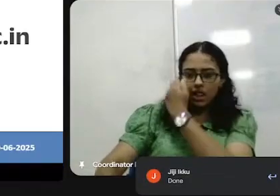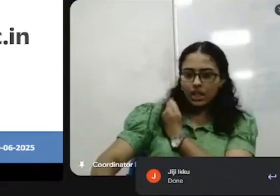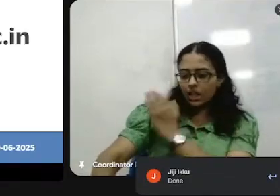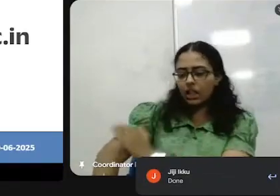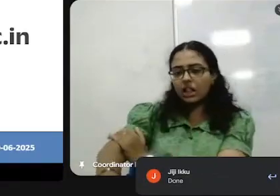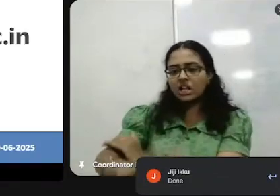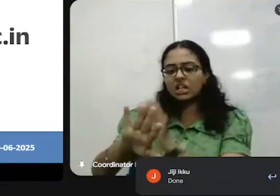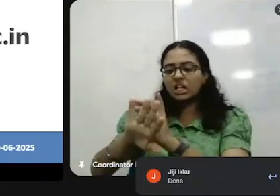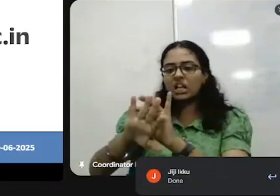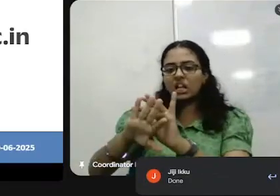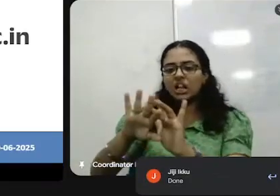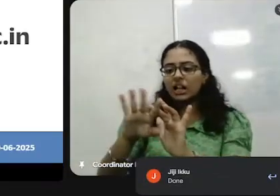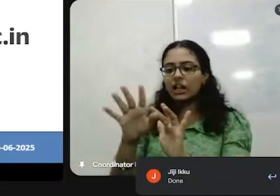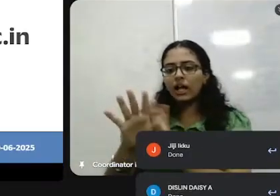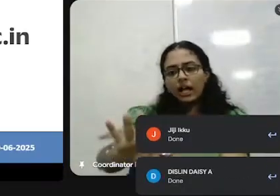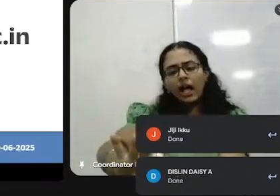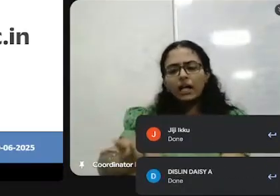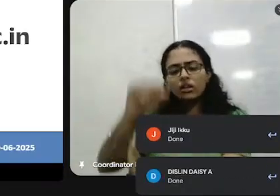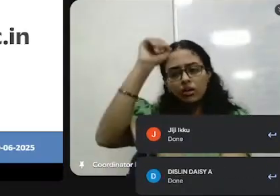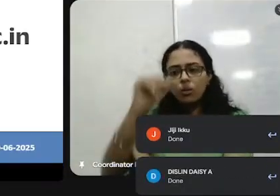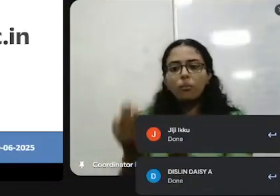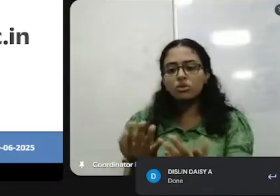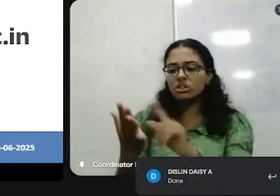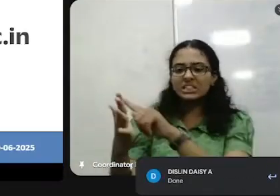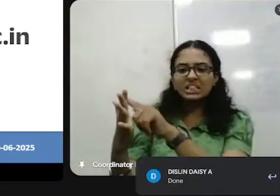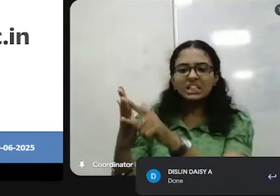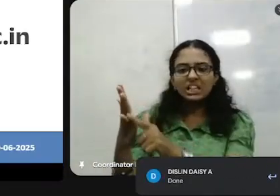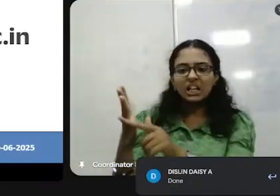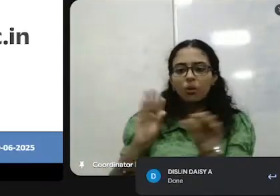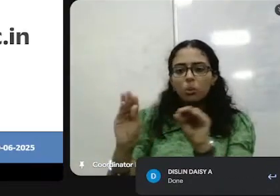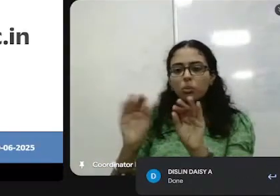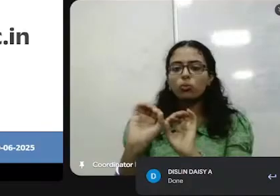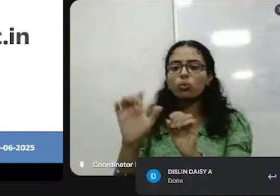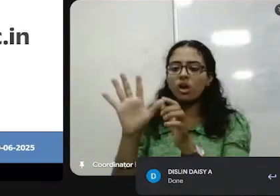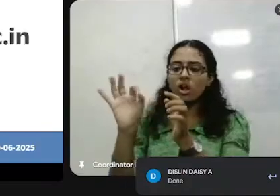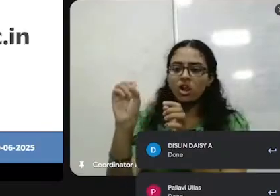കൈയുടെ വിരലുകൾക്ക് ഇപ്പോഴും ചലനം കുറവാണ്.